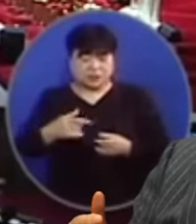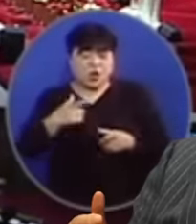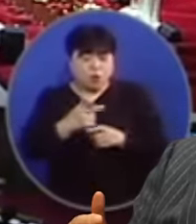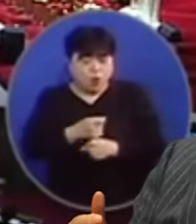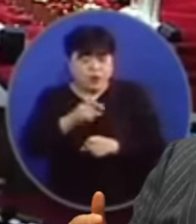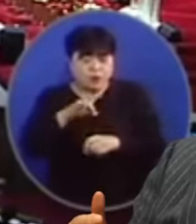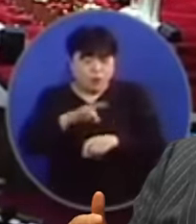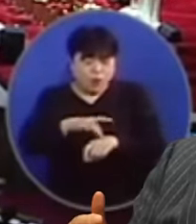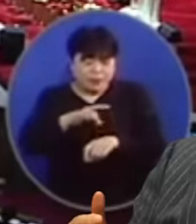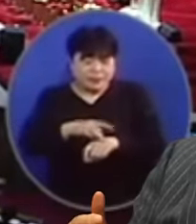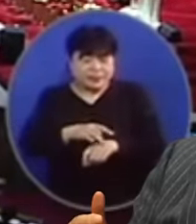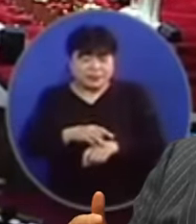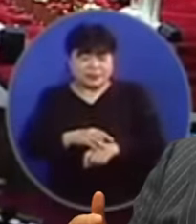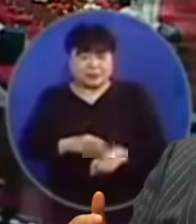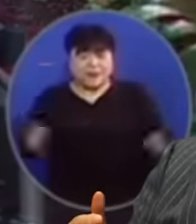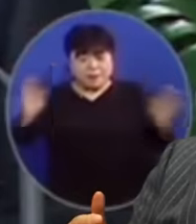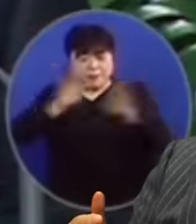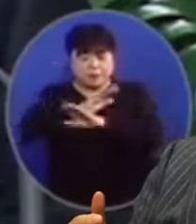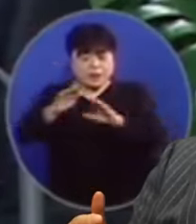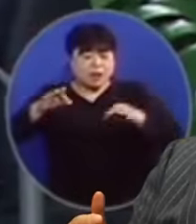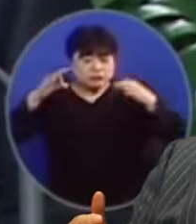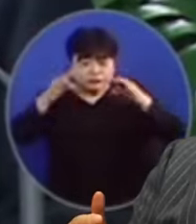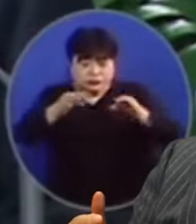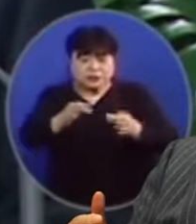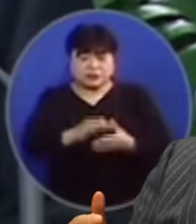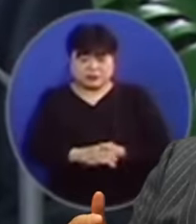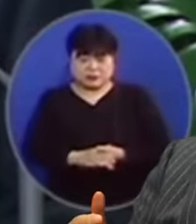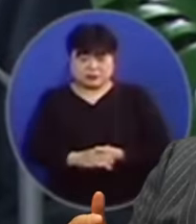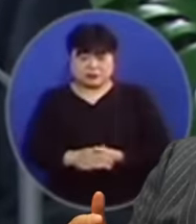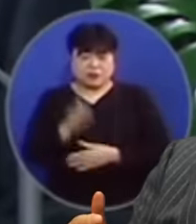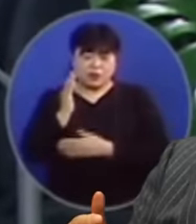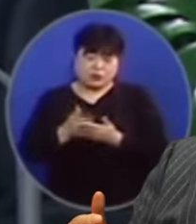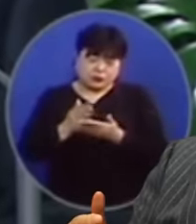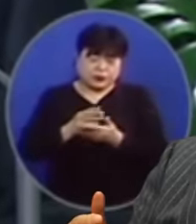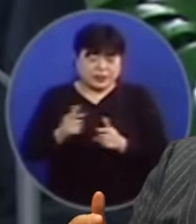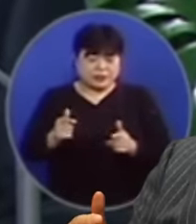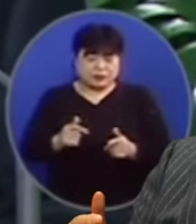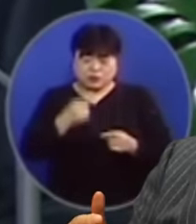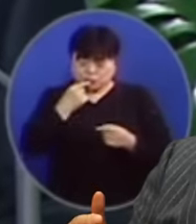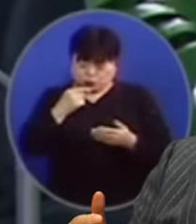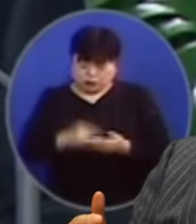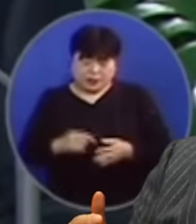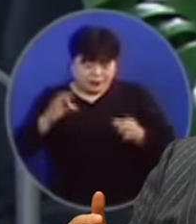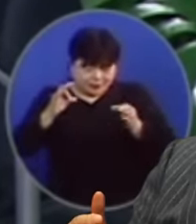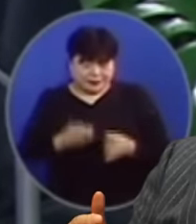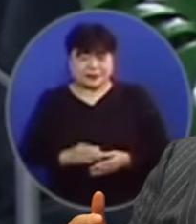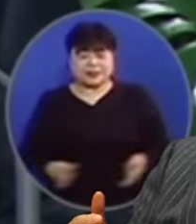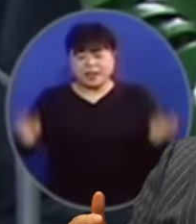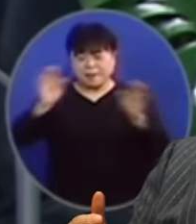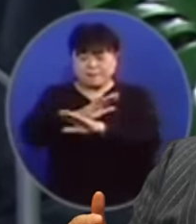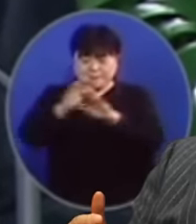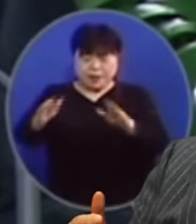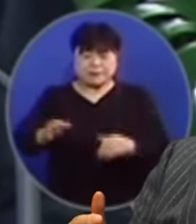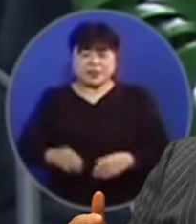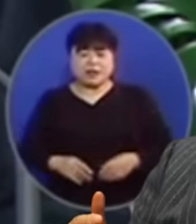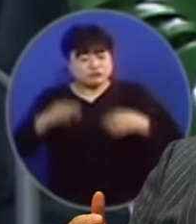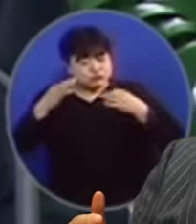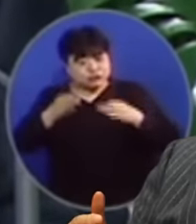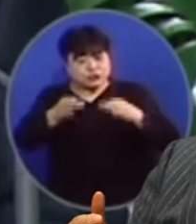원한입니다. 밤낮 부르짖는다. 웅변으로 부르짖는 게 아니라 단순하게 밤낮으로